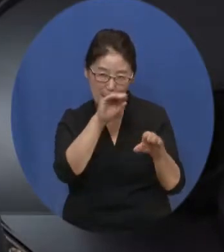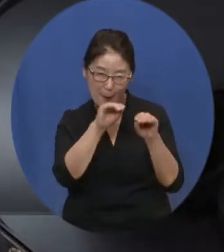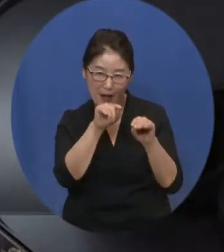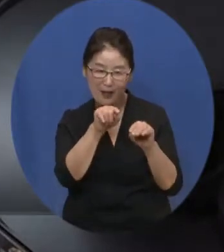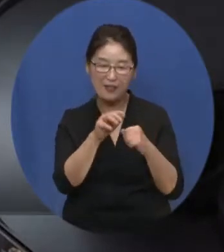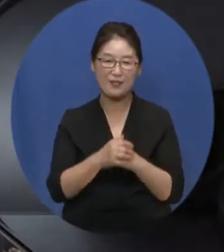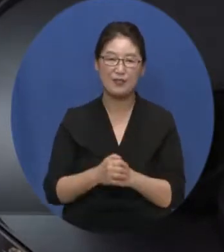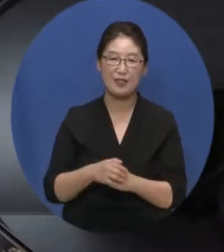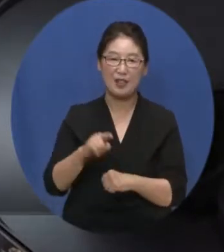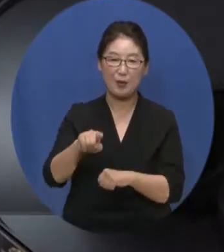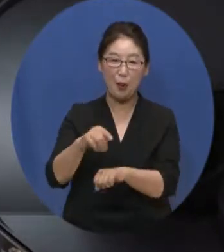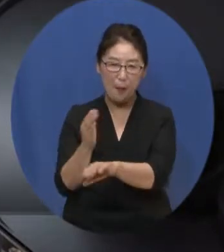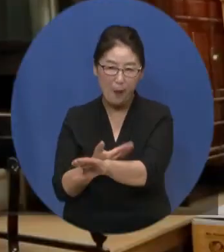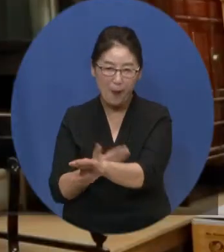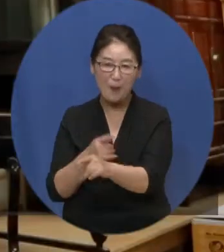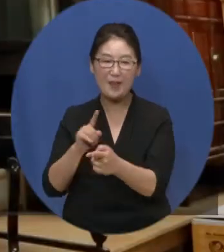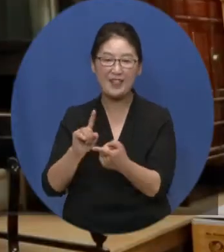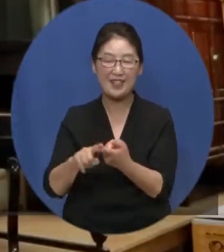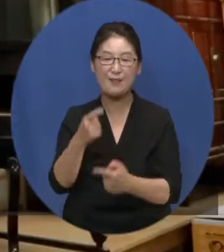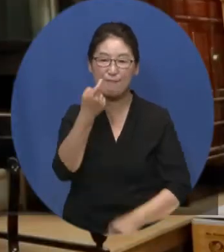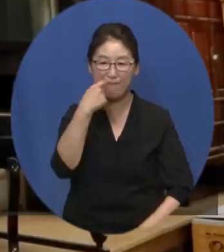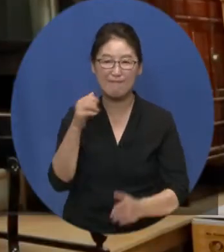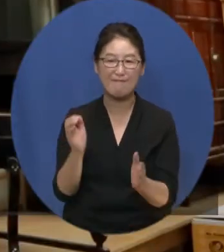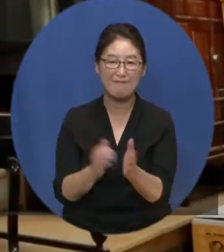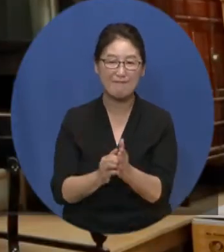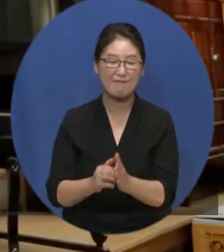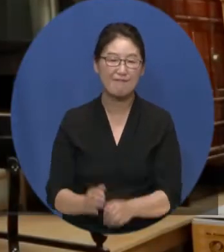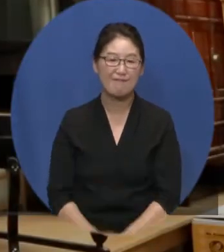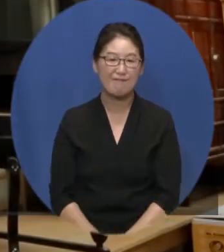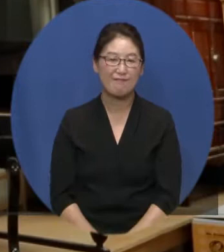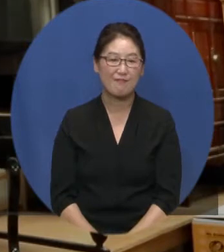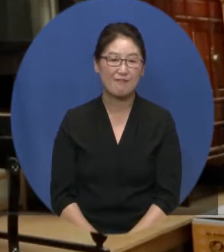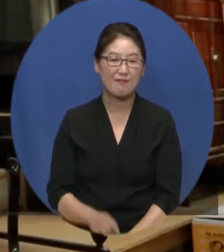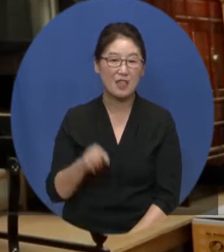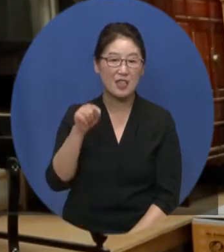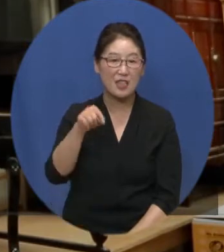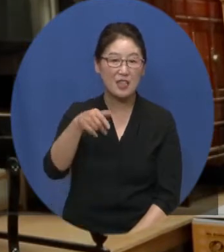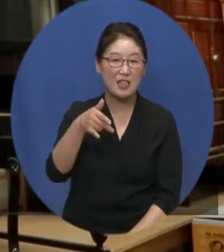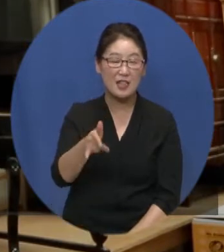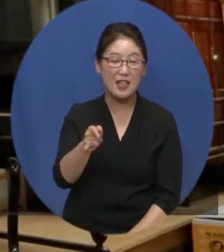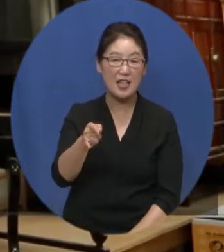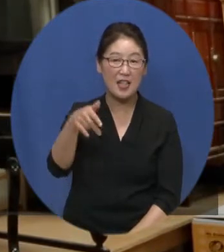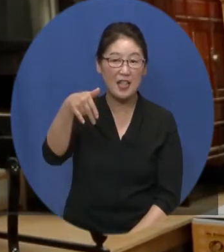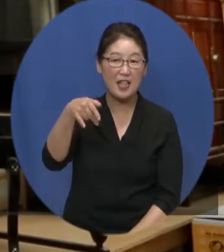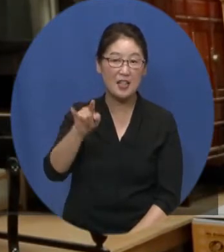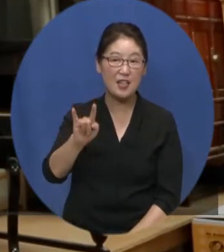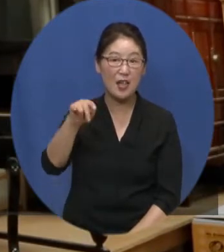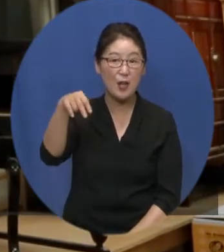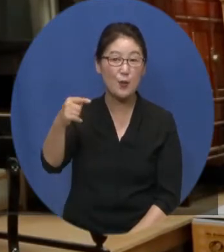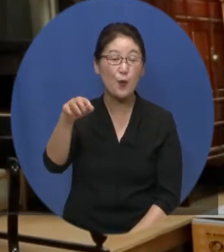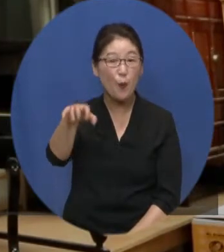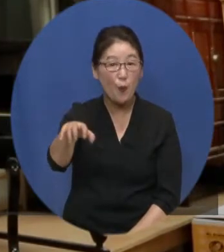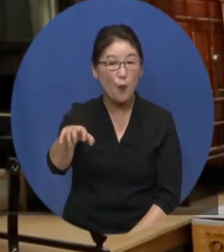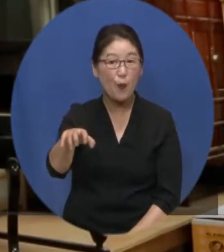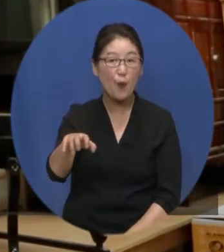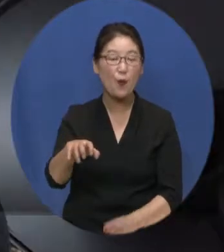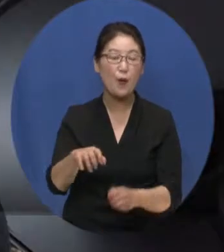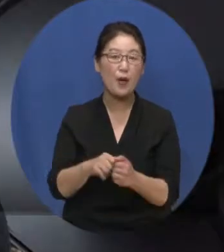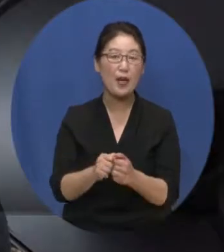작업들도 좀 세웠던 거죠 3 세 분의 그럼 정확하게 어떤 일을 하는 것이죠 그제